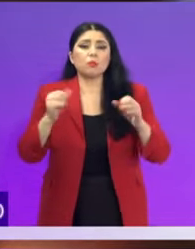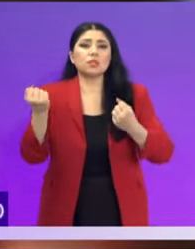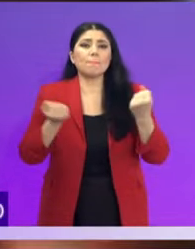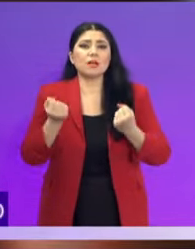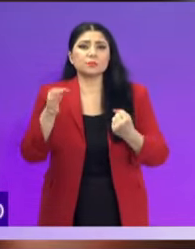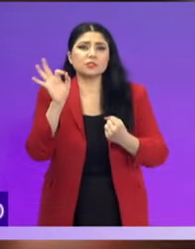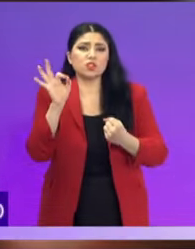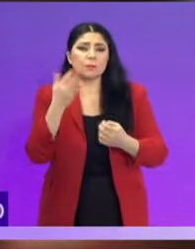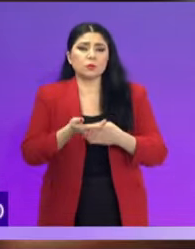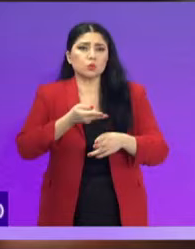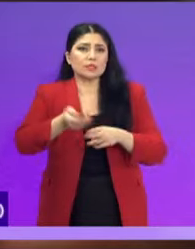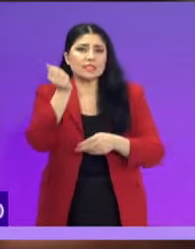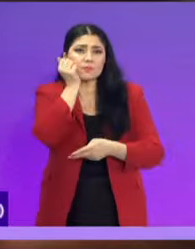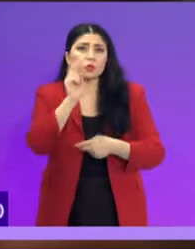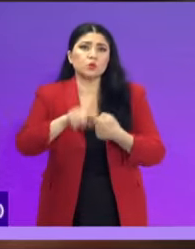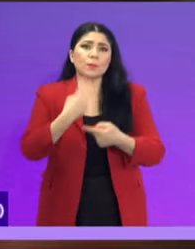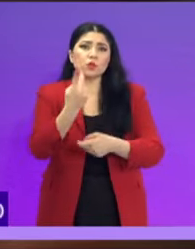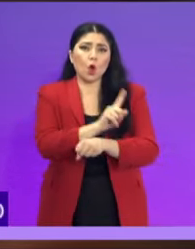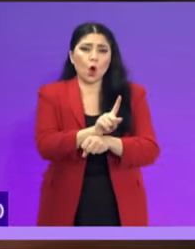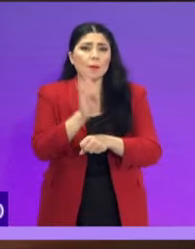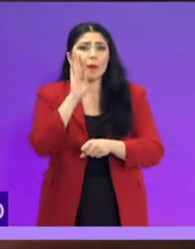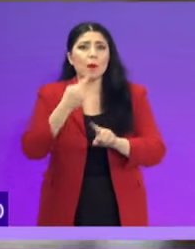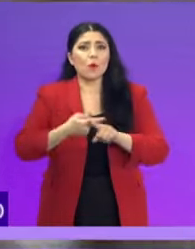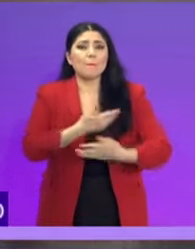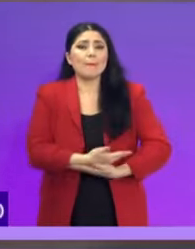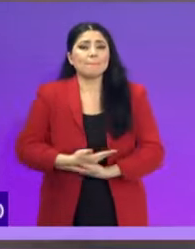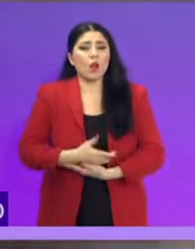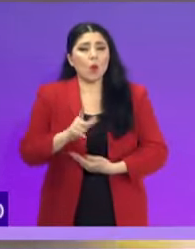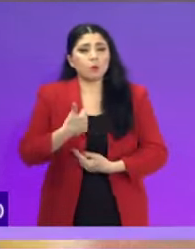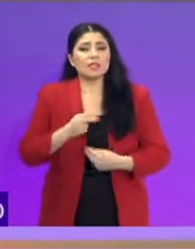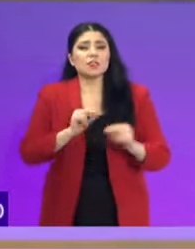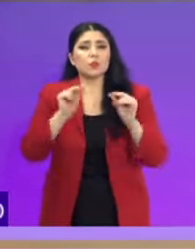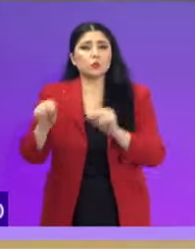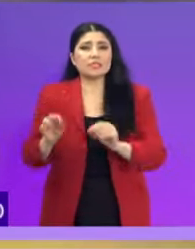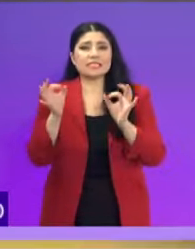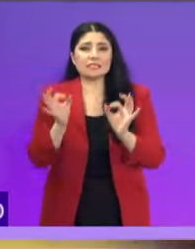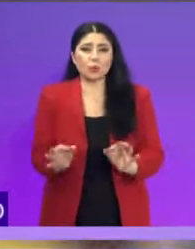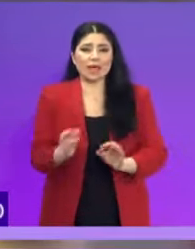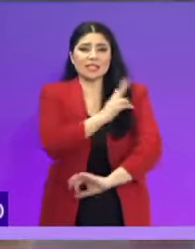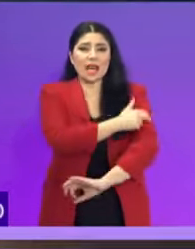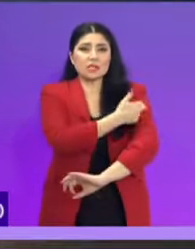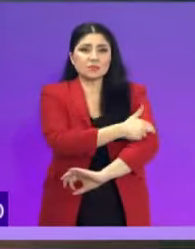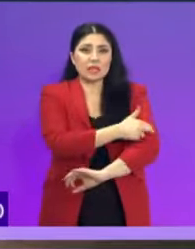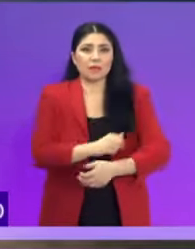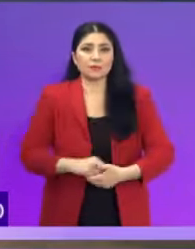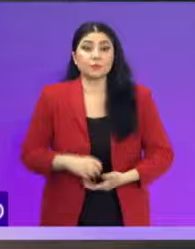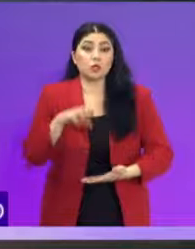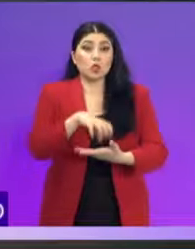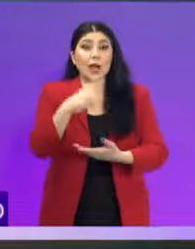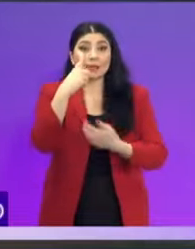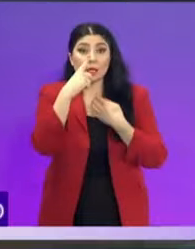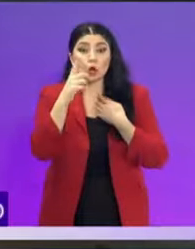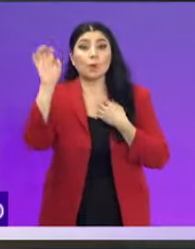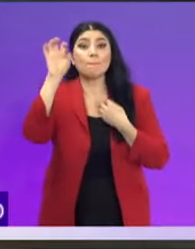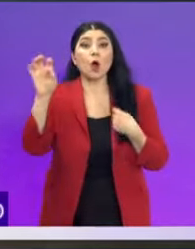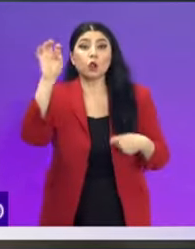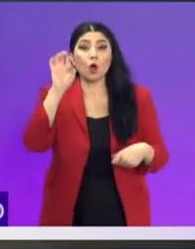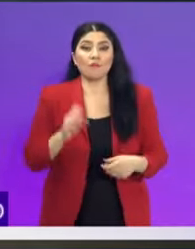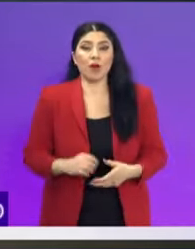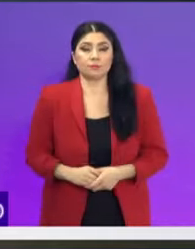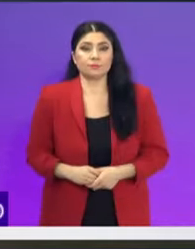după 2 ore mama și copilul au fost duși în siguranță la spital. În partea de nord a Moldovei